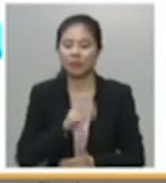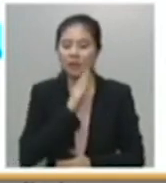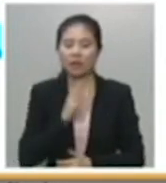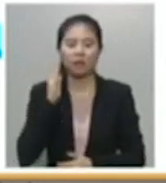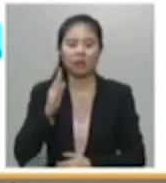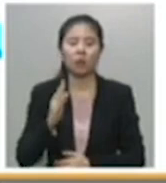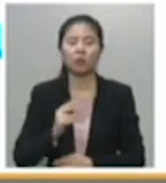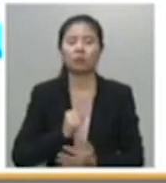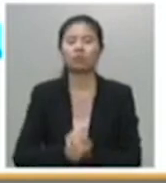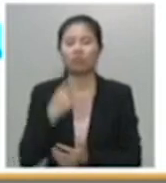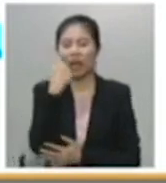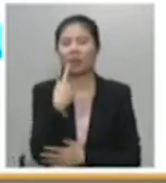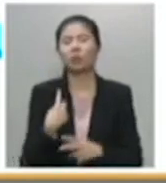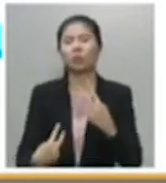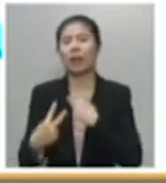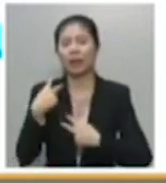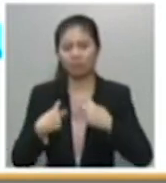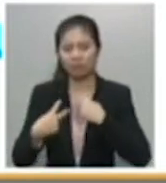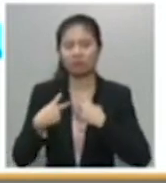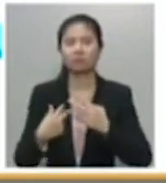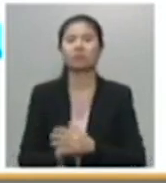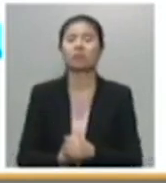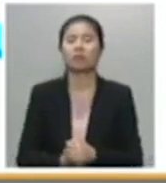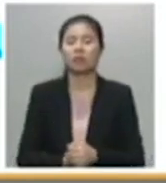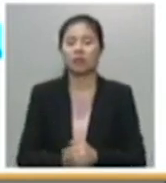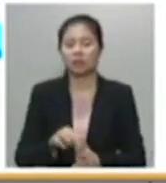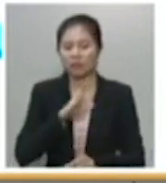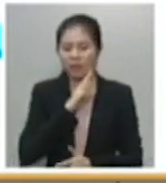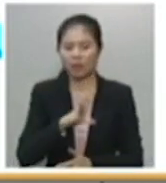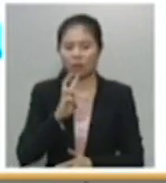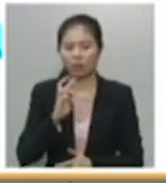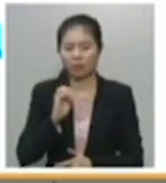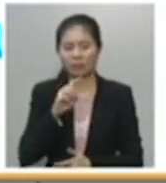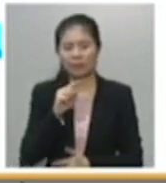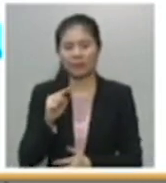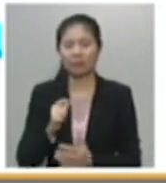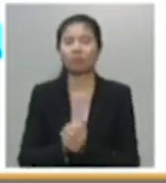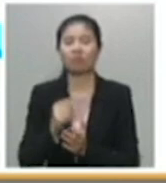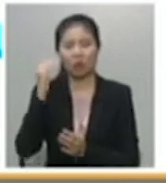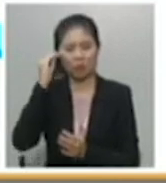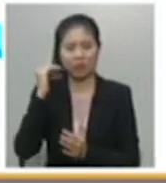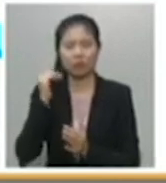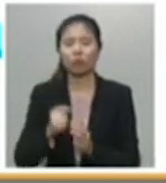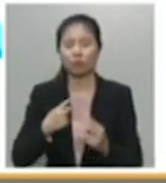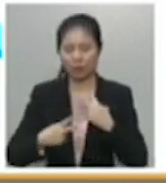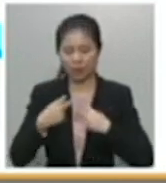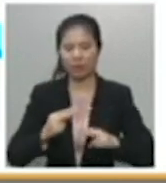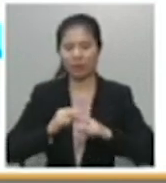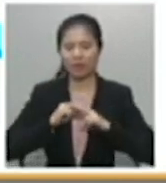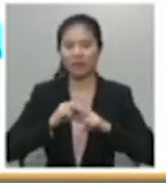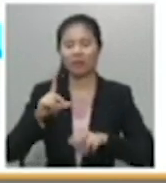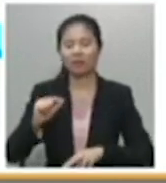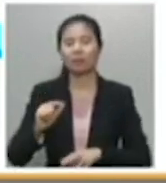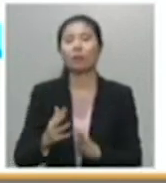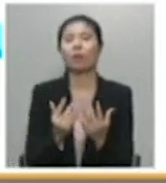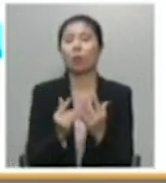ลตัวเองคิดว่าใครจะมาดูแลนะครับเขาบอก 60% เขาบอกว่าดูแลตัวเอง 20% บอกว่าร